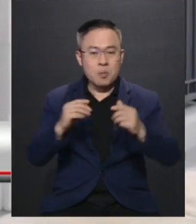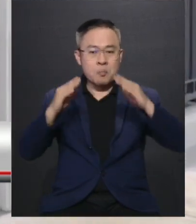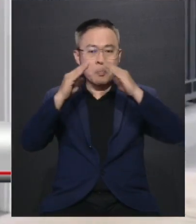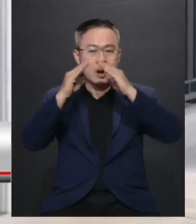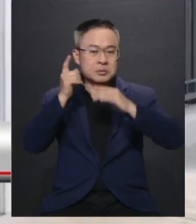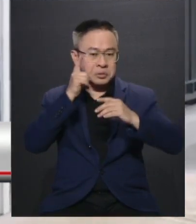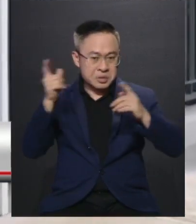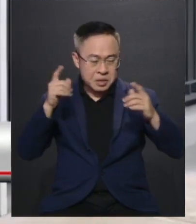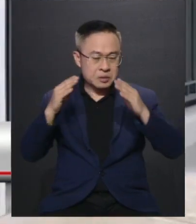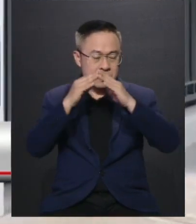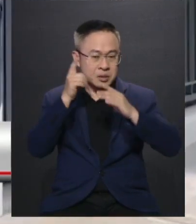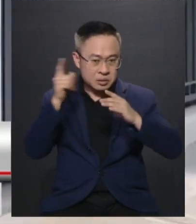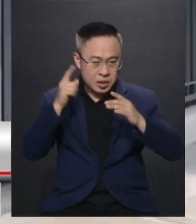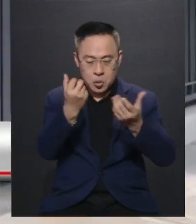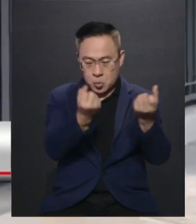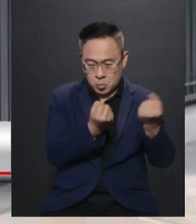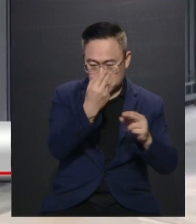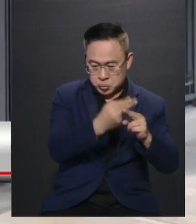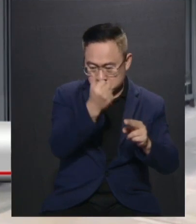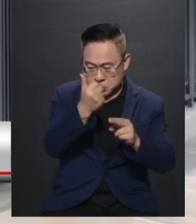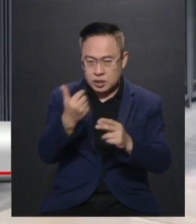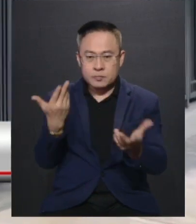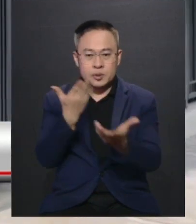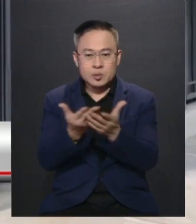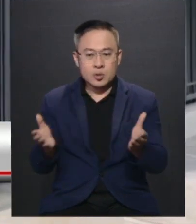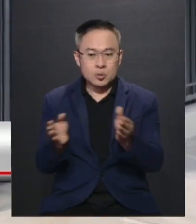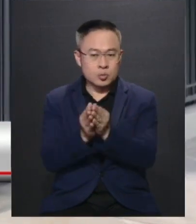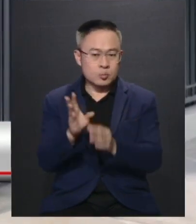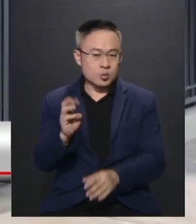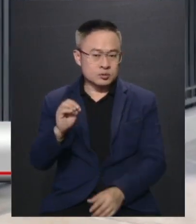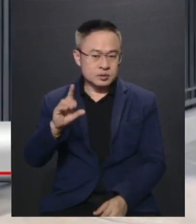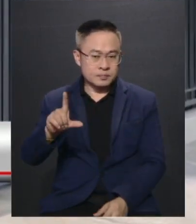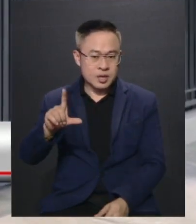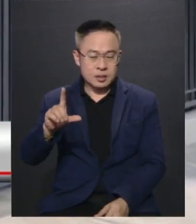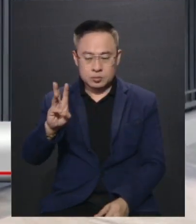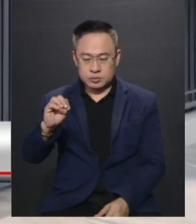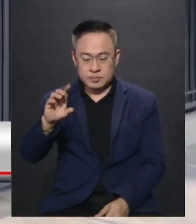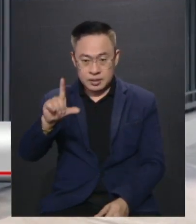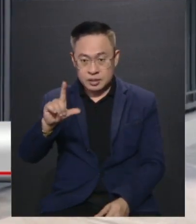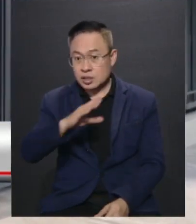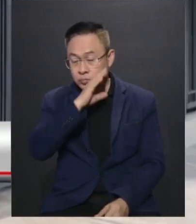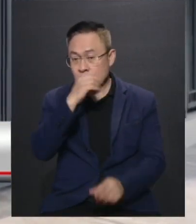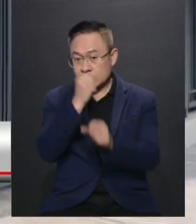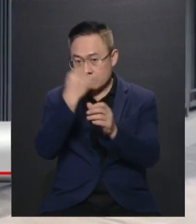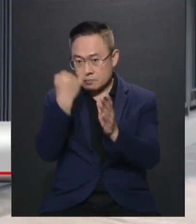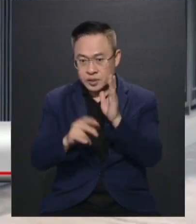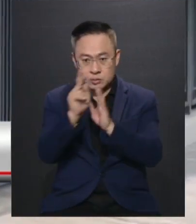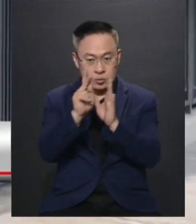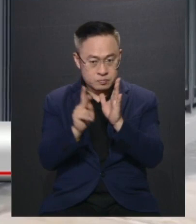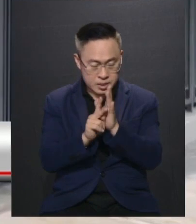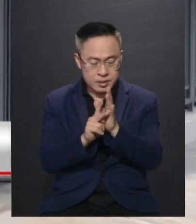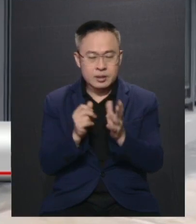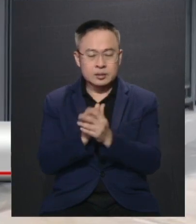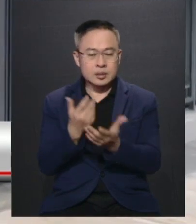และจะได้ดำเนินการขยายผลเครือข่ายหากพบเป็นความผิดมูลฐานก็จะดำเนินการตามกฎหมายเกี่ยวกับการฟอกเงินหรือว่าการพนันต่อ